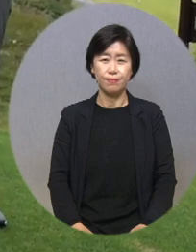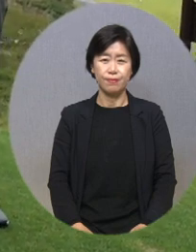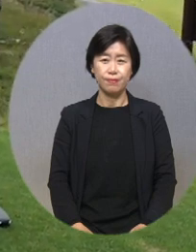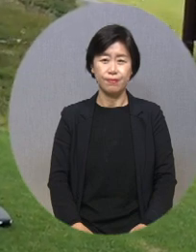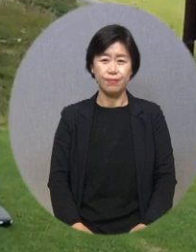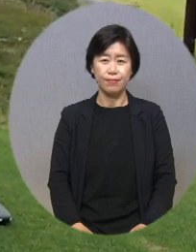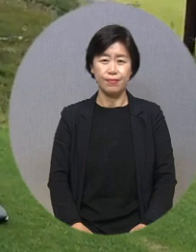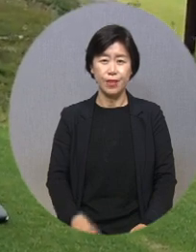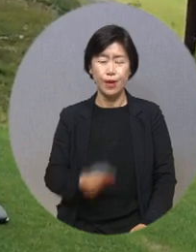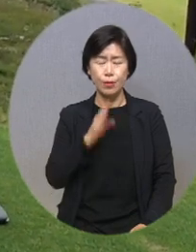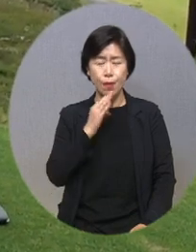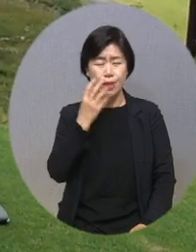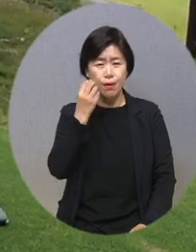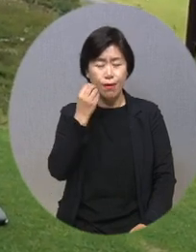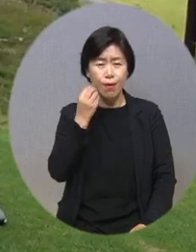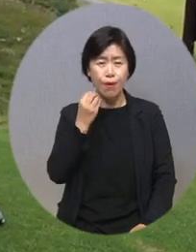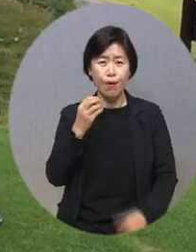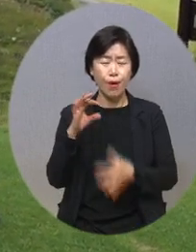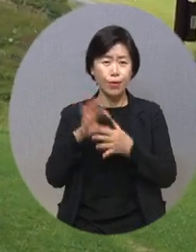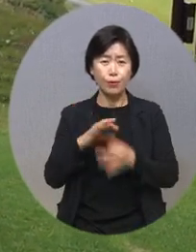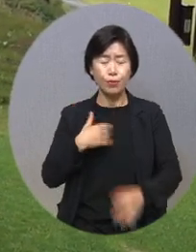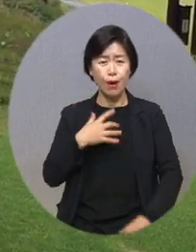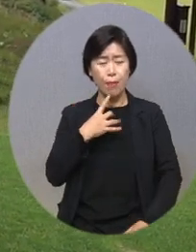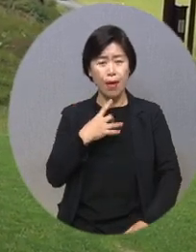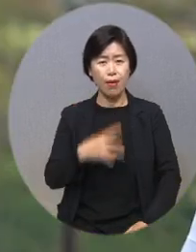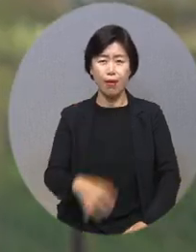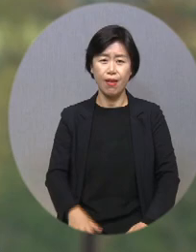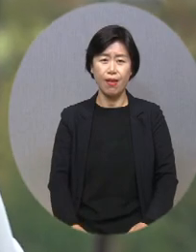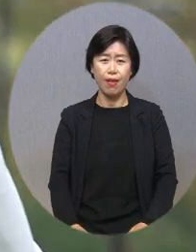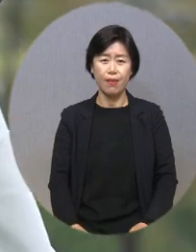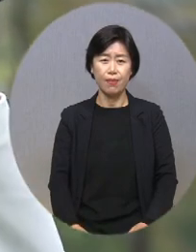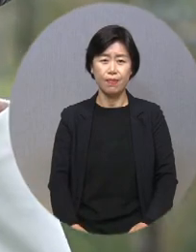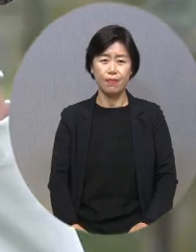이상하다고? 아니 진짜 빨리. 아니 이걸 어떻게 몰래카메라를 할 수가 있어? 확률이 50%인데.